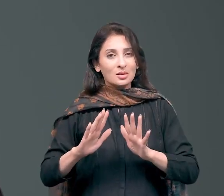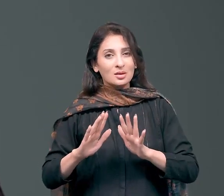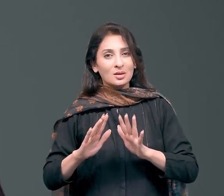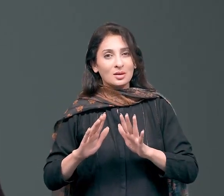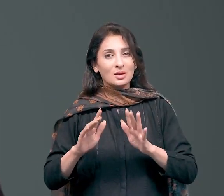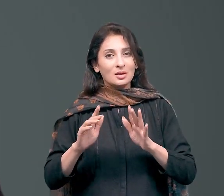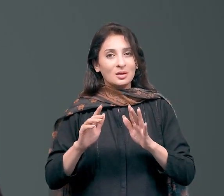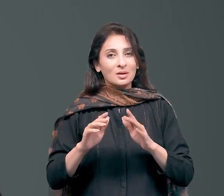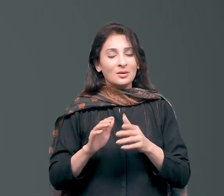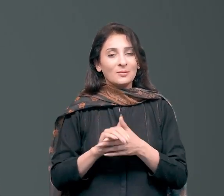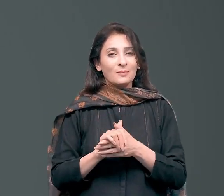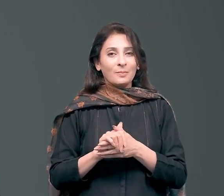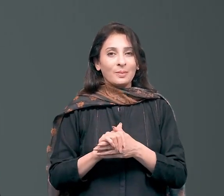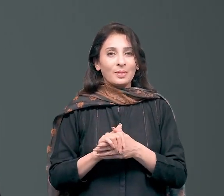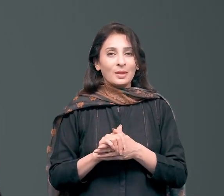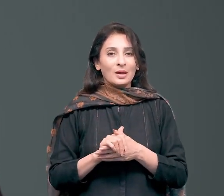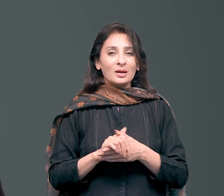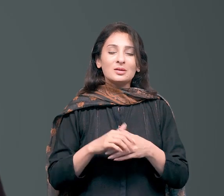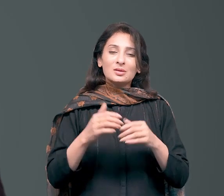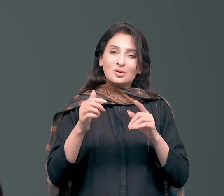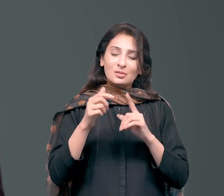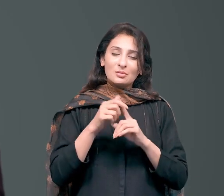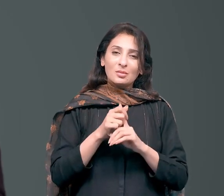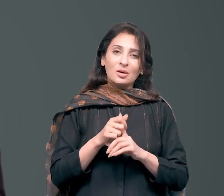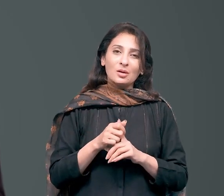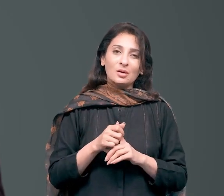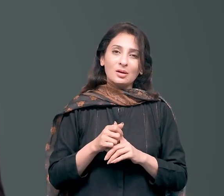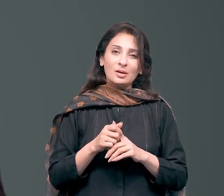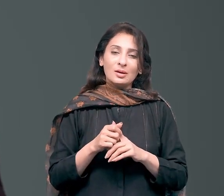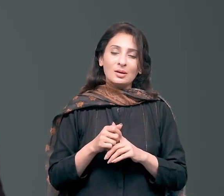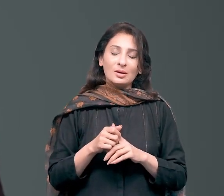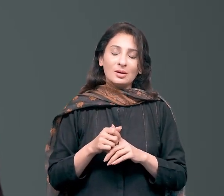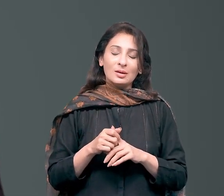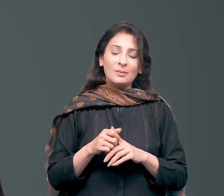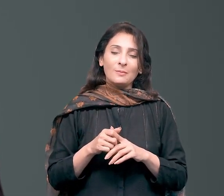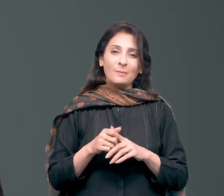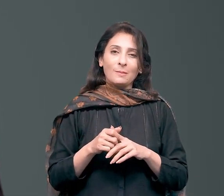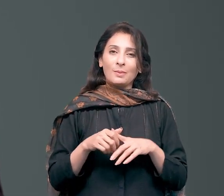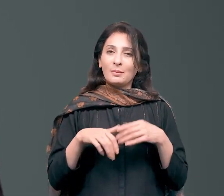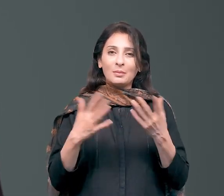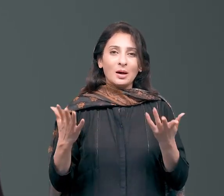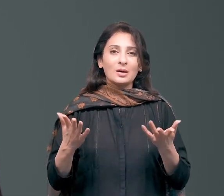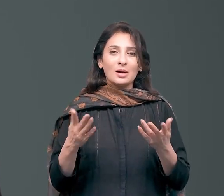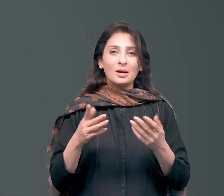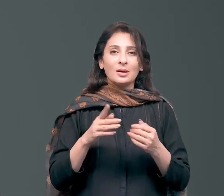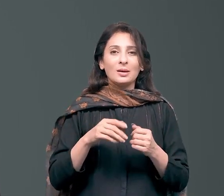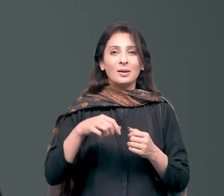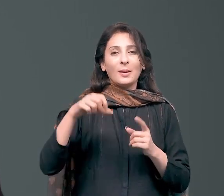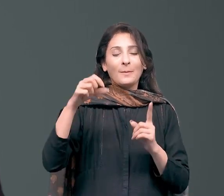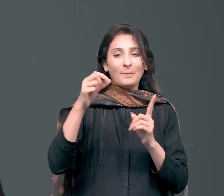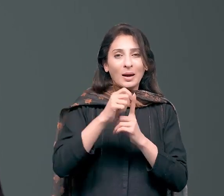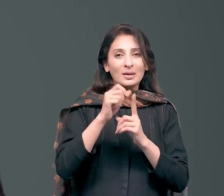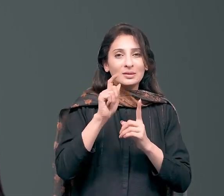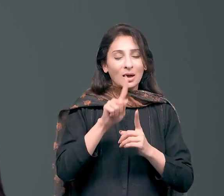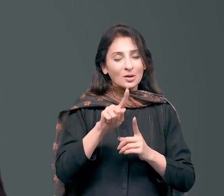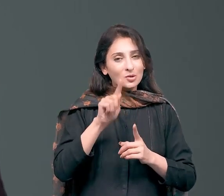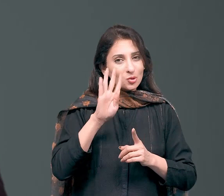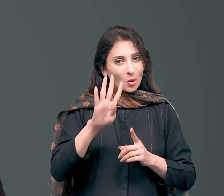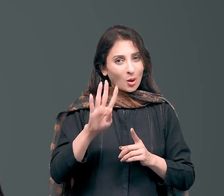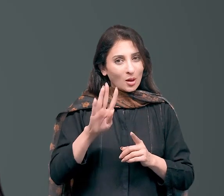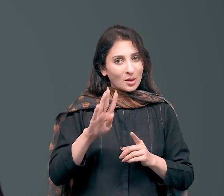تھی، ریہیبلیٹیشن ہو سکتی تھی، پارٹیشن ہو سکتی تھی، ایسا ہونا ضروری نہیں تھا۔ تو